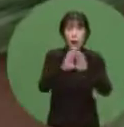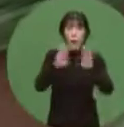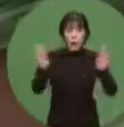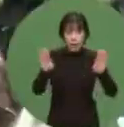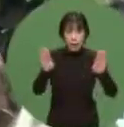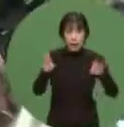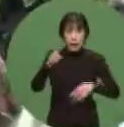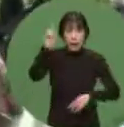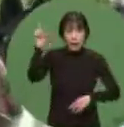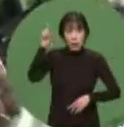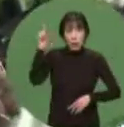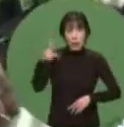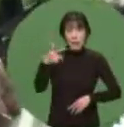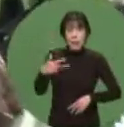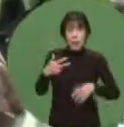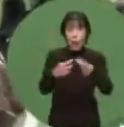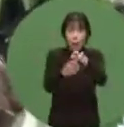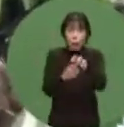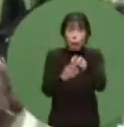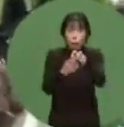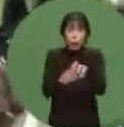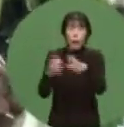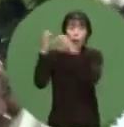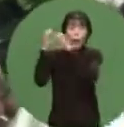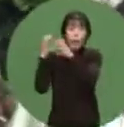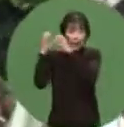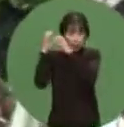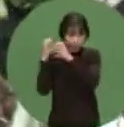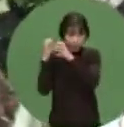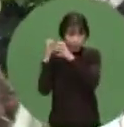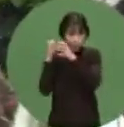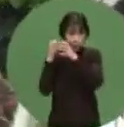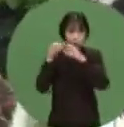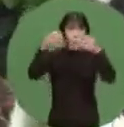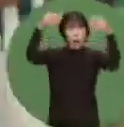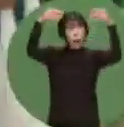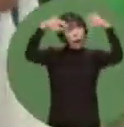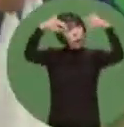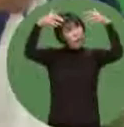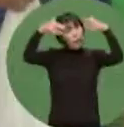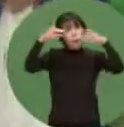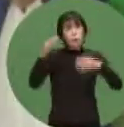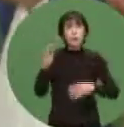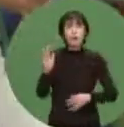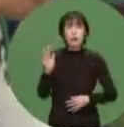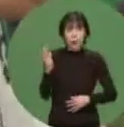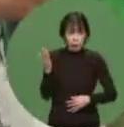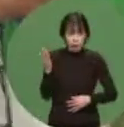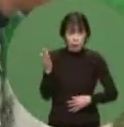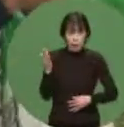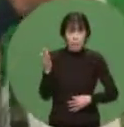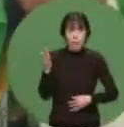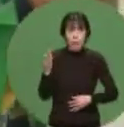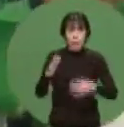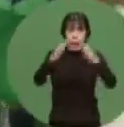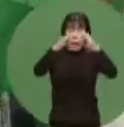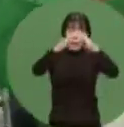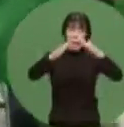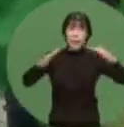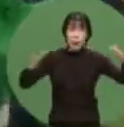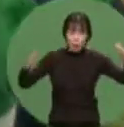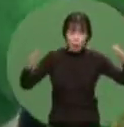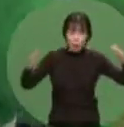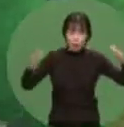た生駒市農業祭です。小雨混じりのあいにくの天気となりましたが、特設のテント